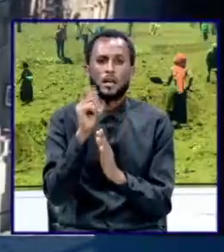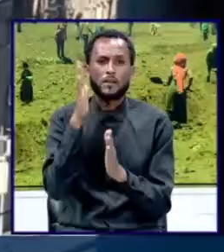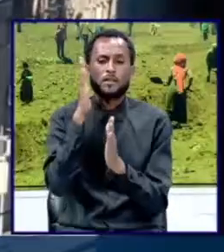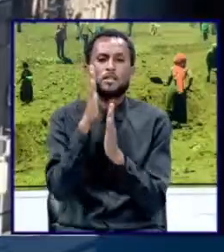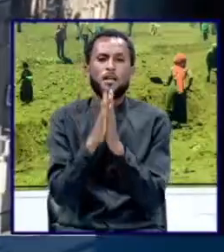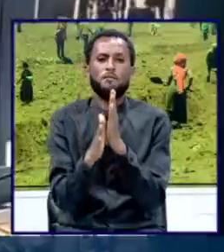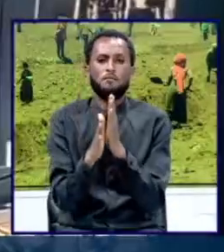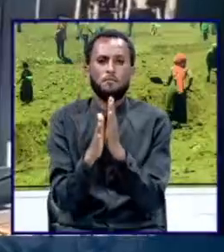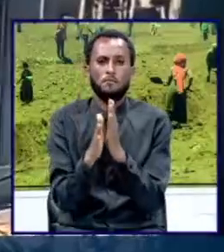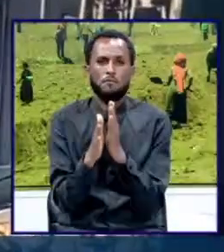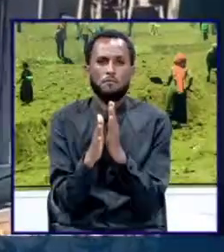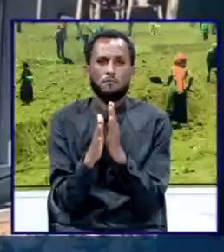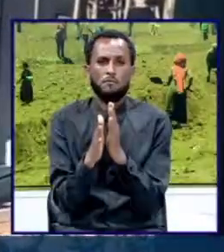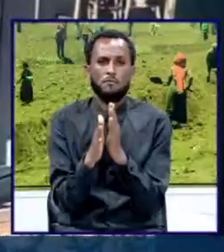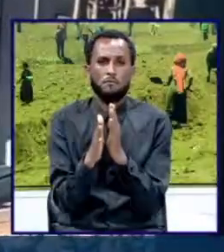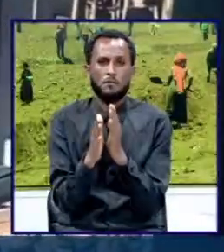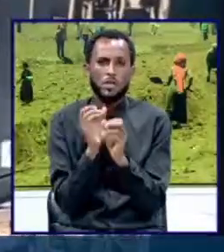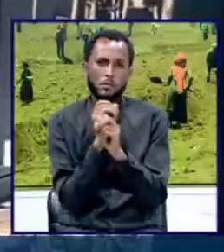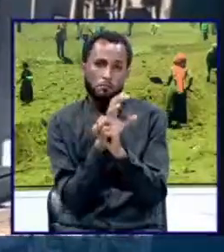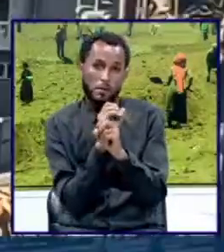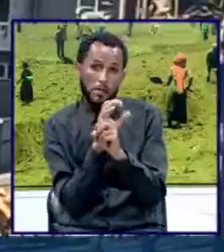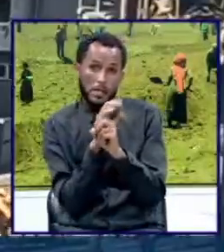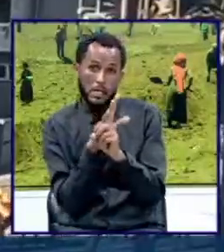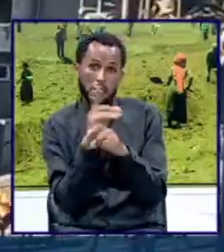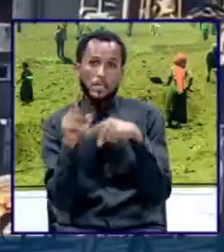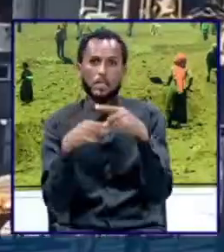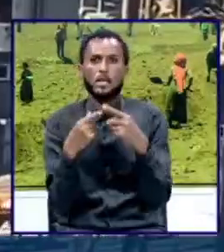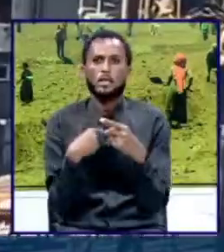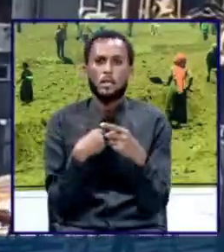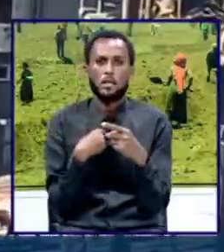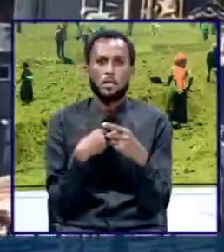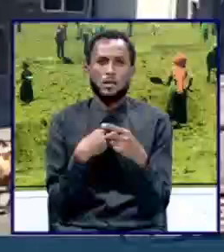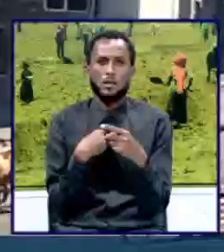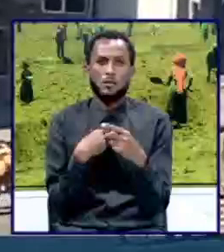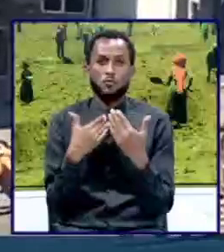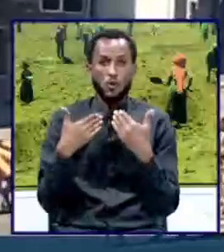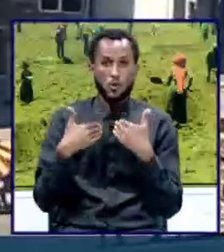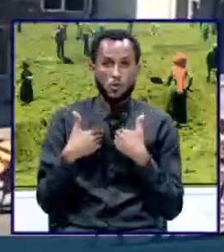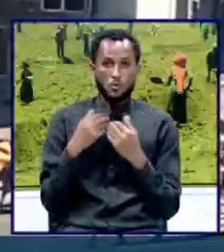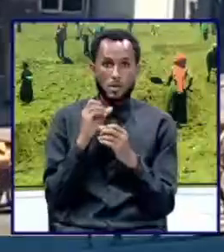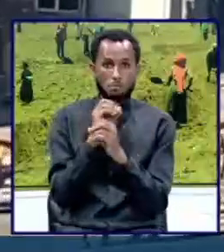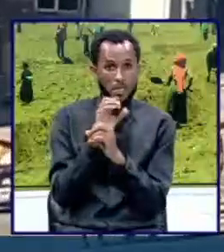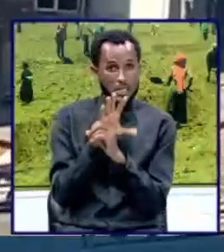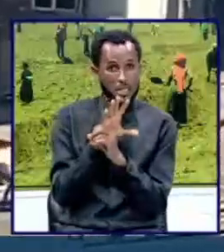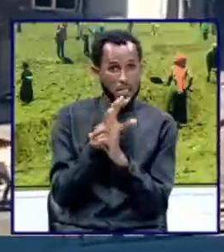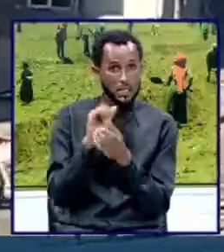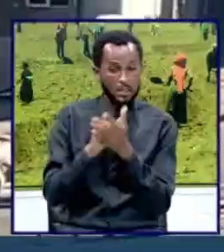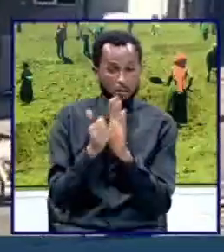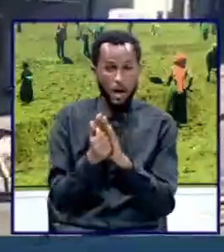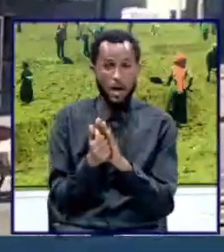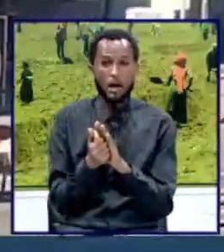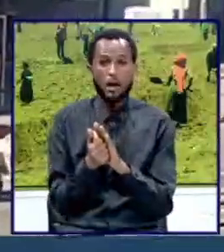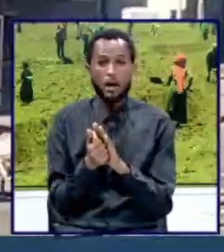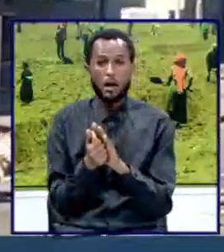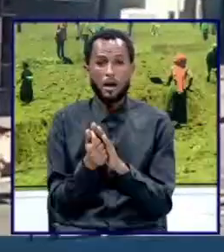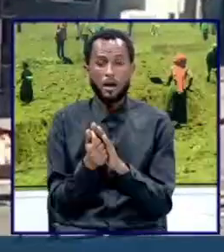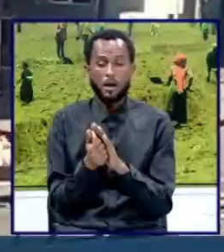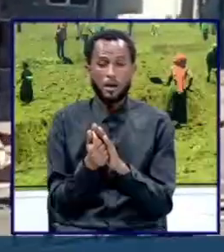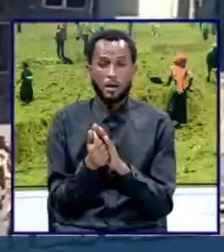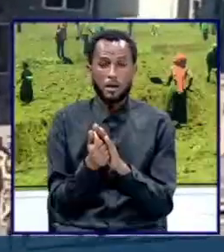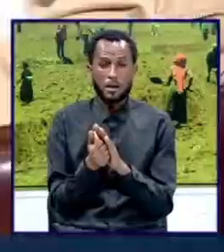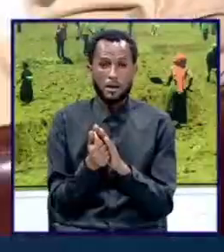ክፍፀም ብኦሪንቴሽን ዝወፈረ ንዝተዋህቦ ኦሪንቴሽን ከዓ ኣብቲ